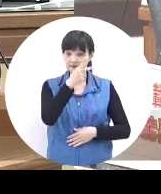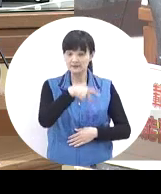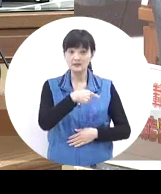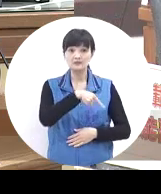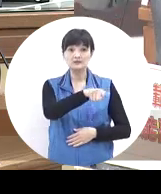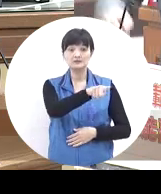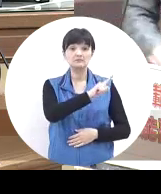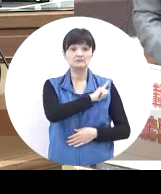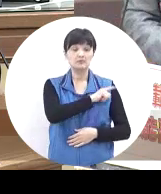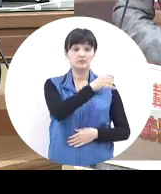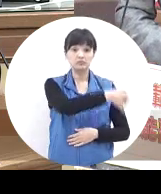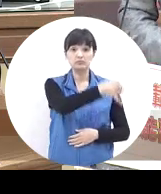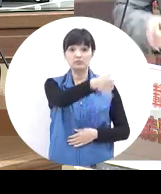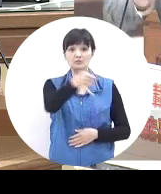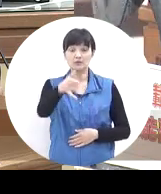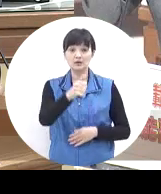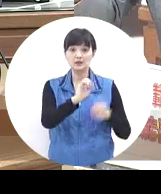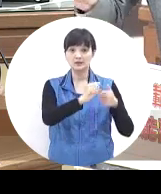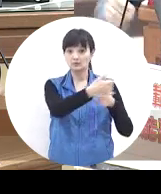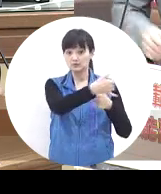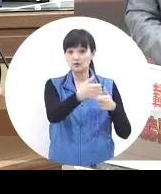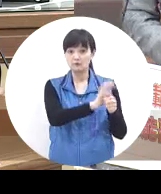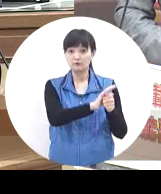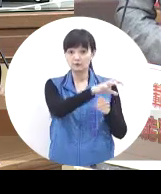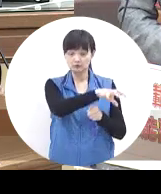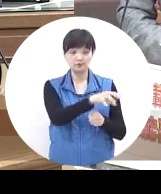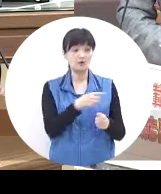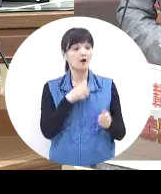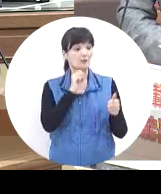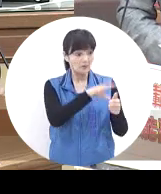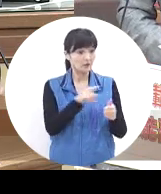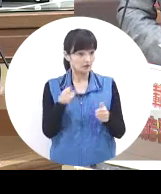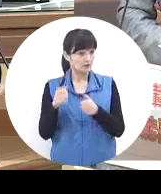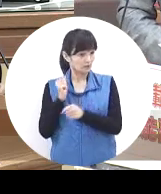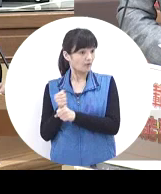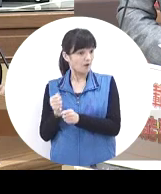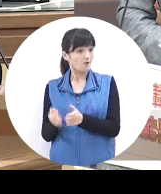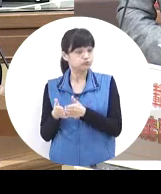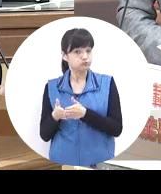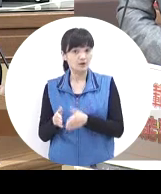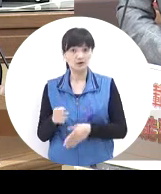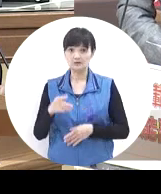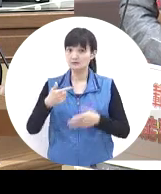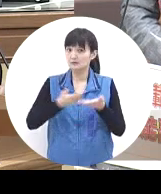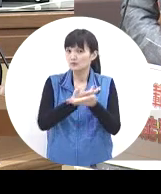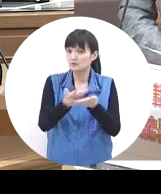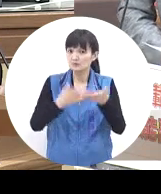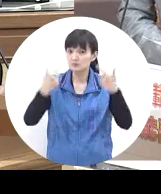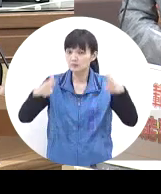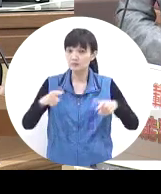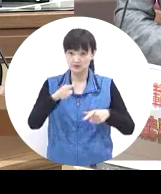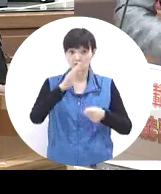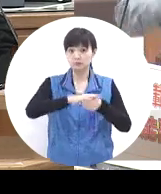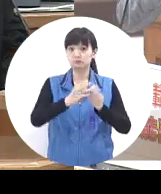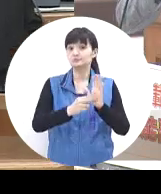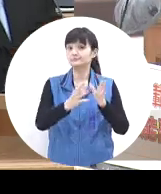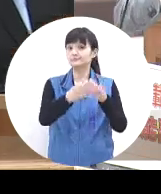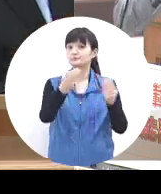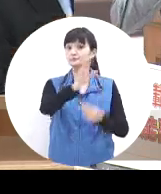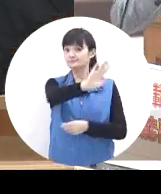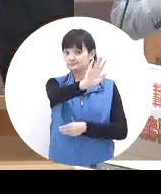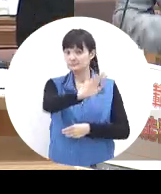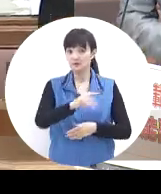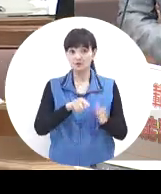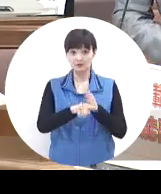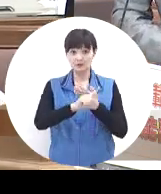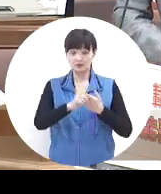告知说要做了，这不是叫沟通。 是，我来这边补充跟议员报告。 你不用补充。 目前来讲，哈， 专业的评